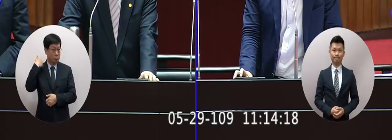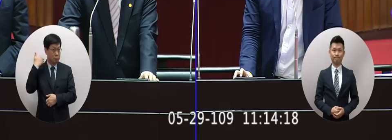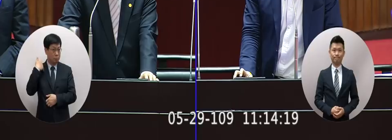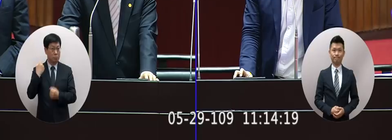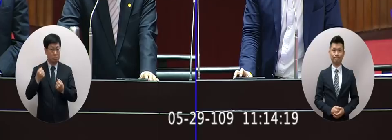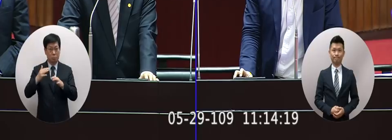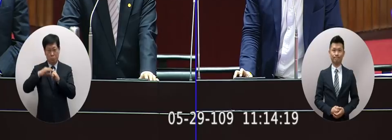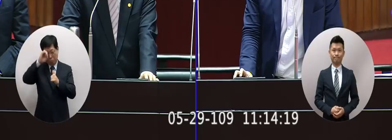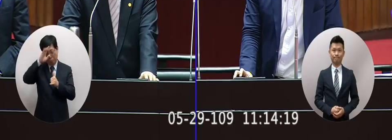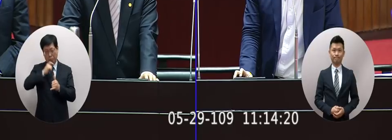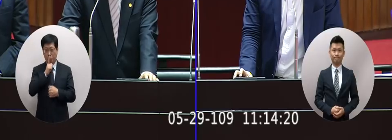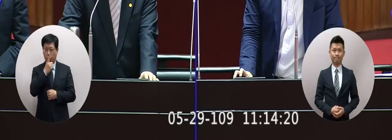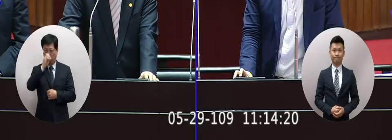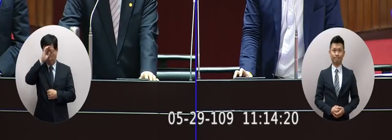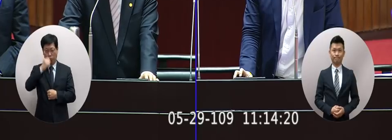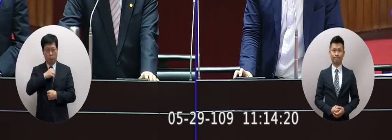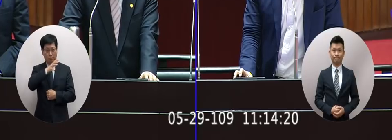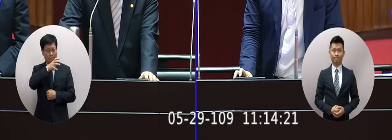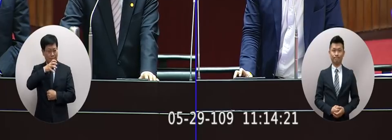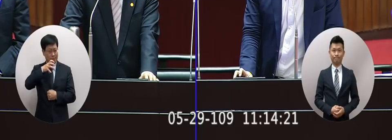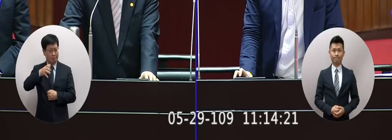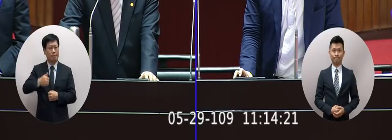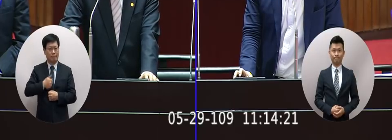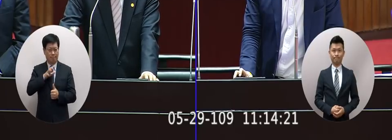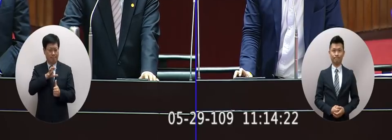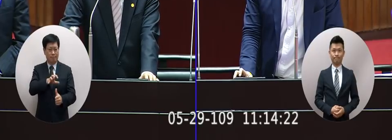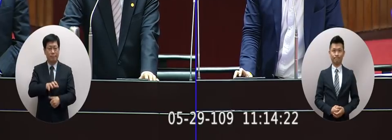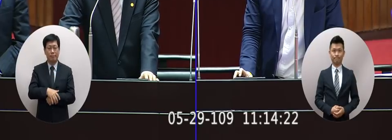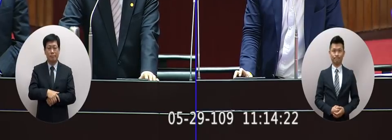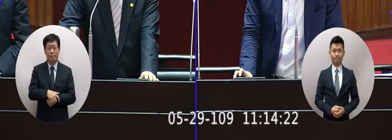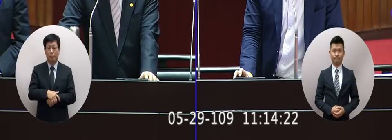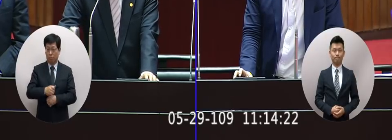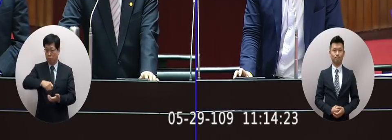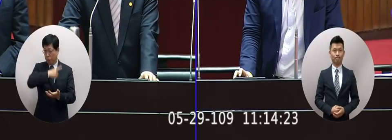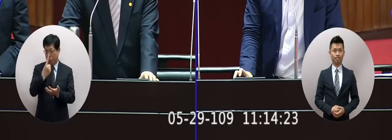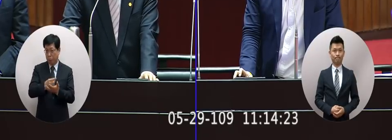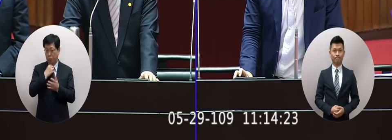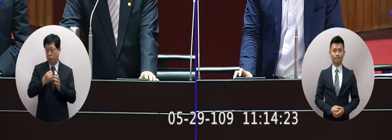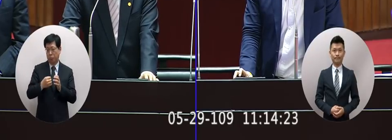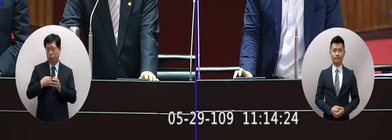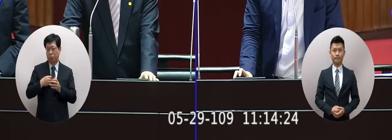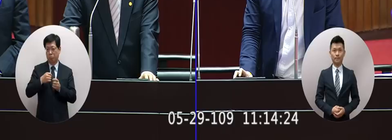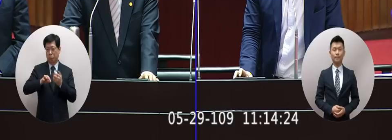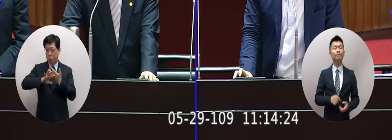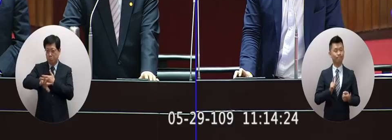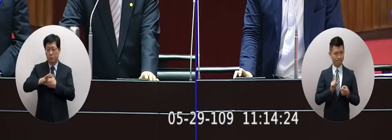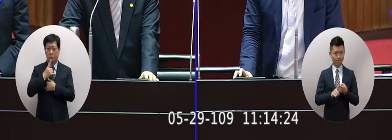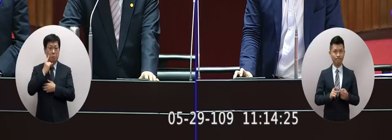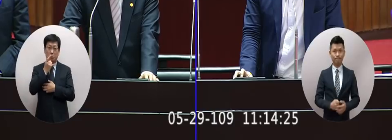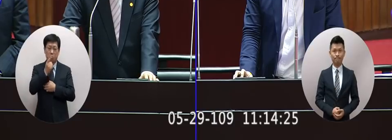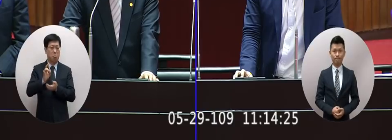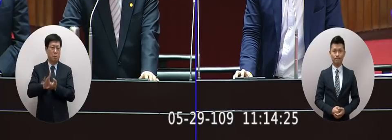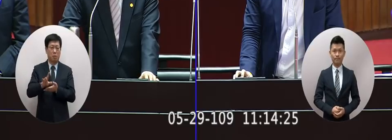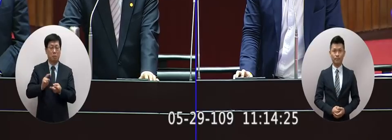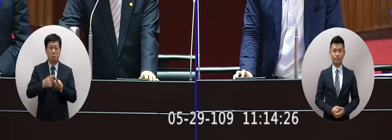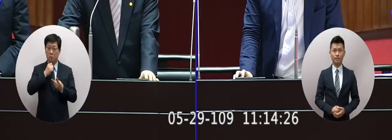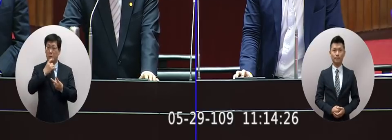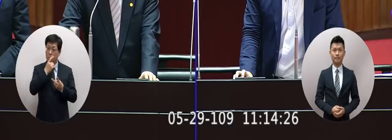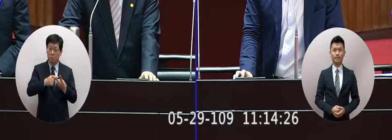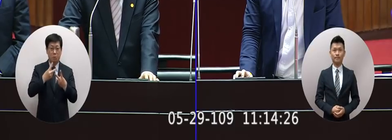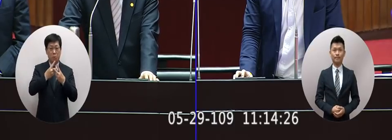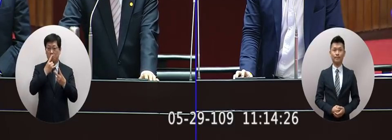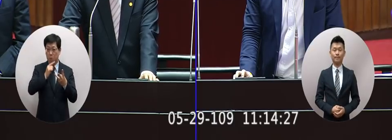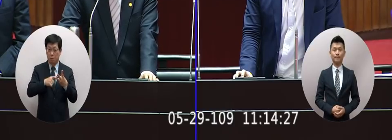去在國民黨一黨獨大，那當時是壓迫，完全就是排斥這母語。啊，不然是河洛話、客家